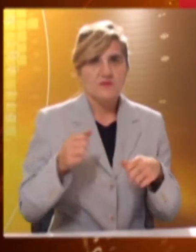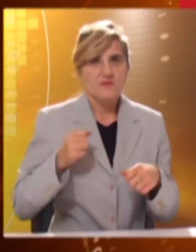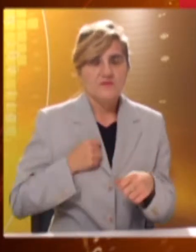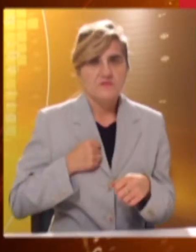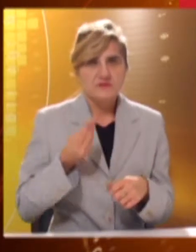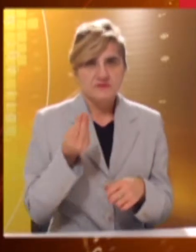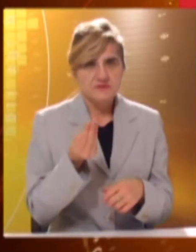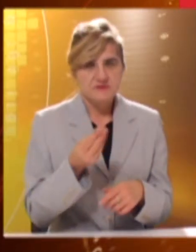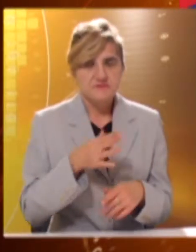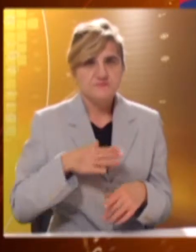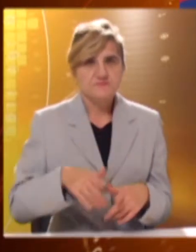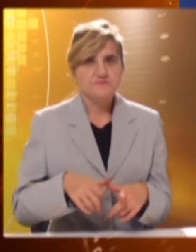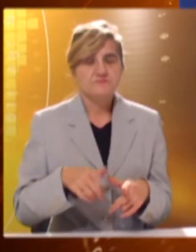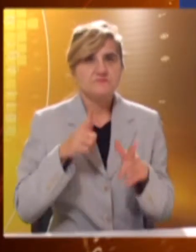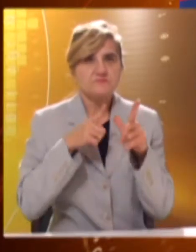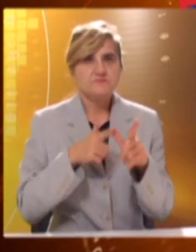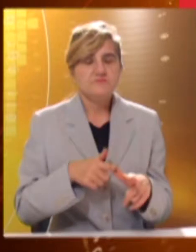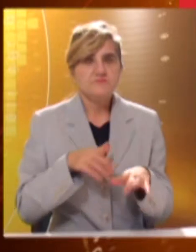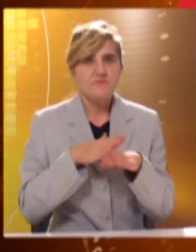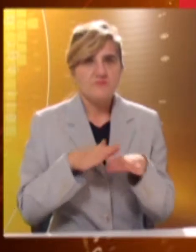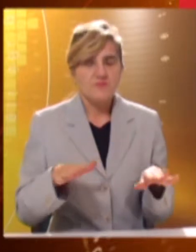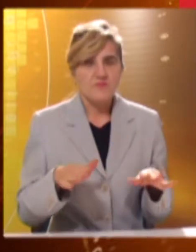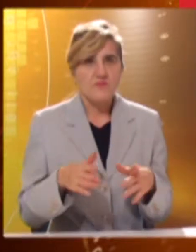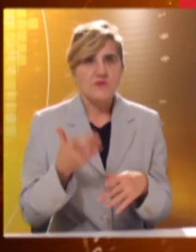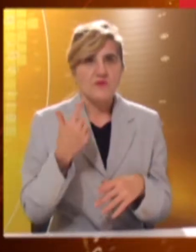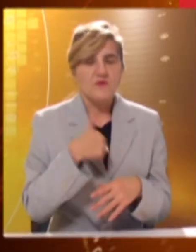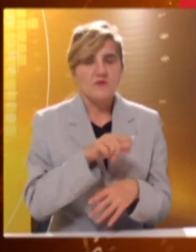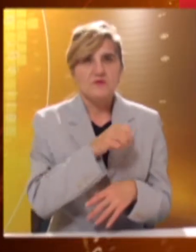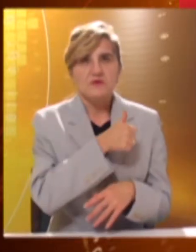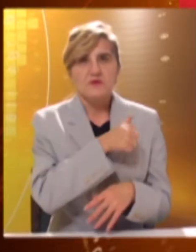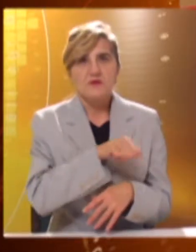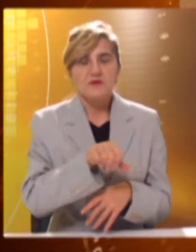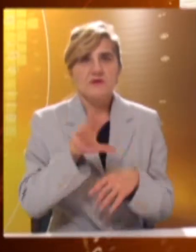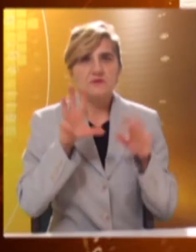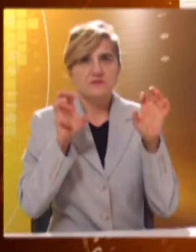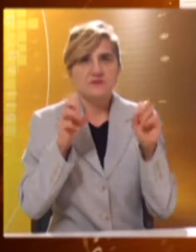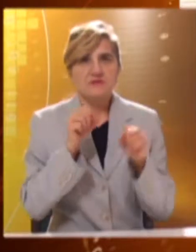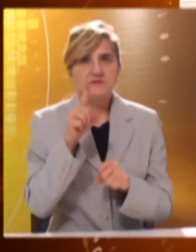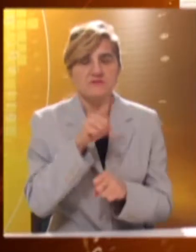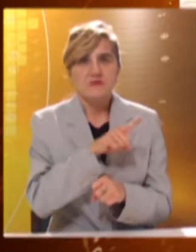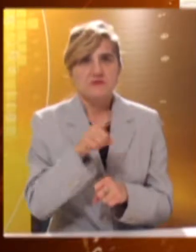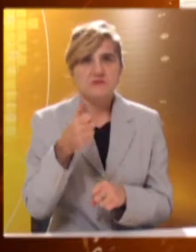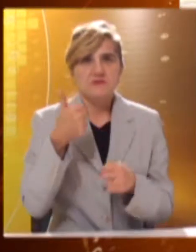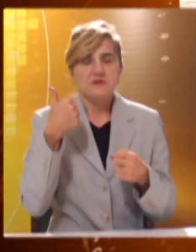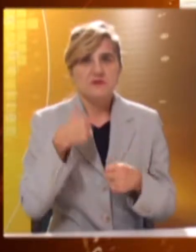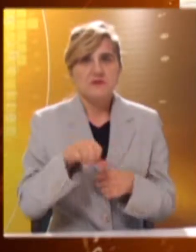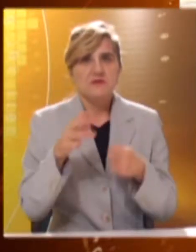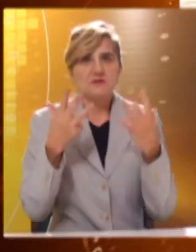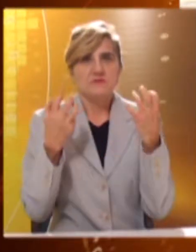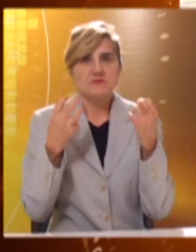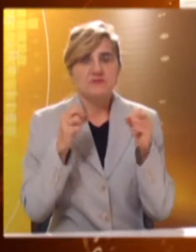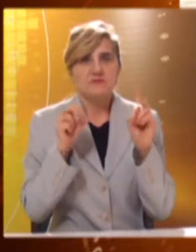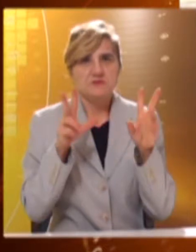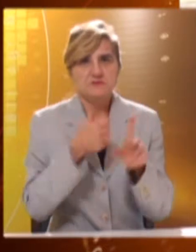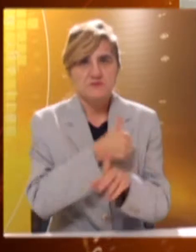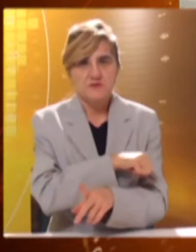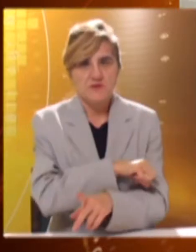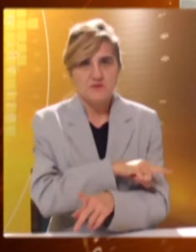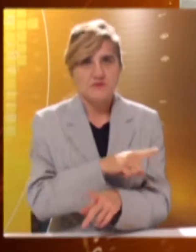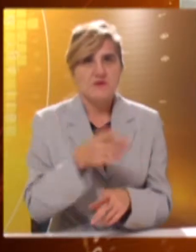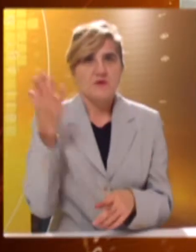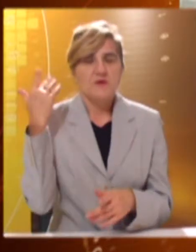i potomci srpskih ratnika i dobrovoljaca u ratovima od 1912. do 1918. Pre više od 2 decenije